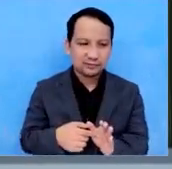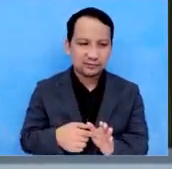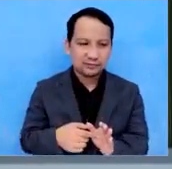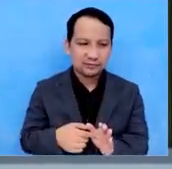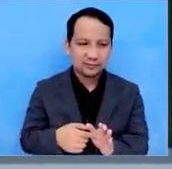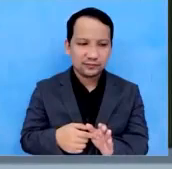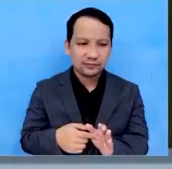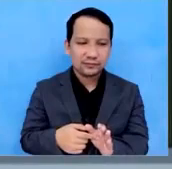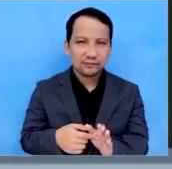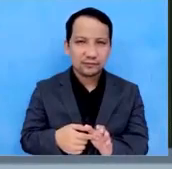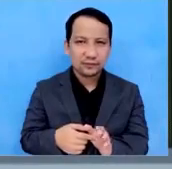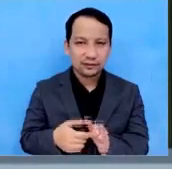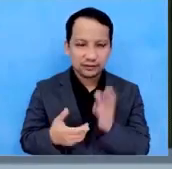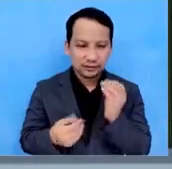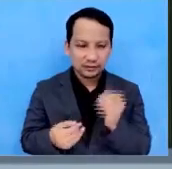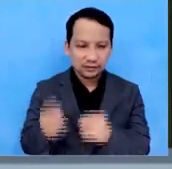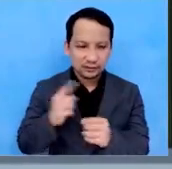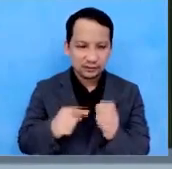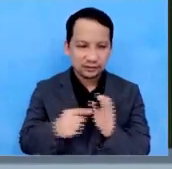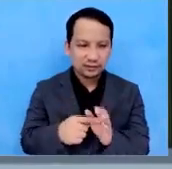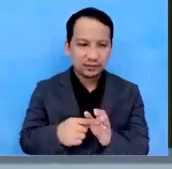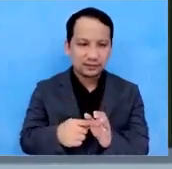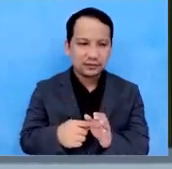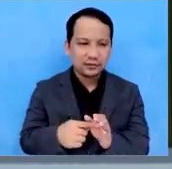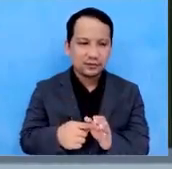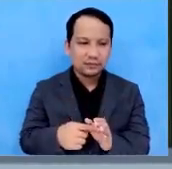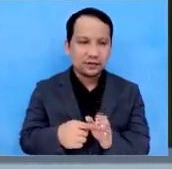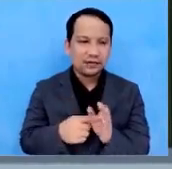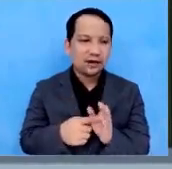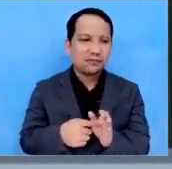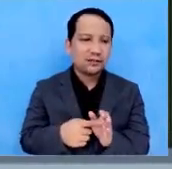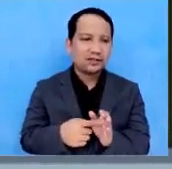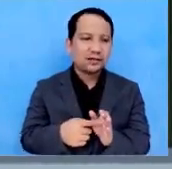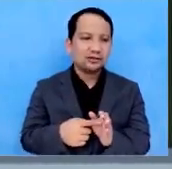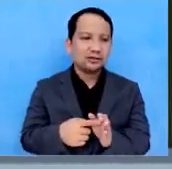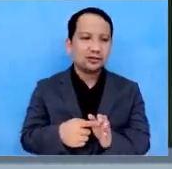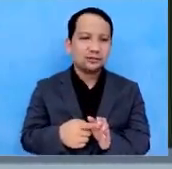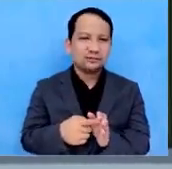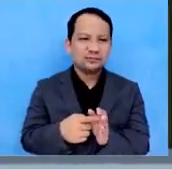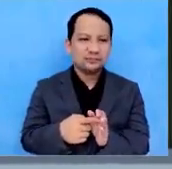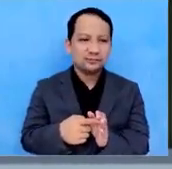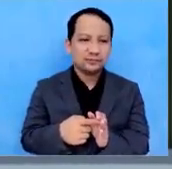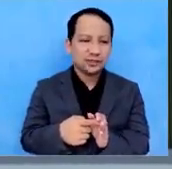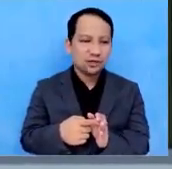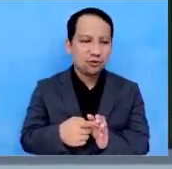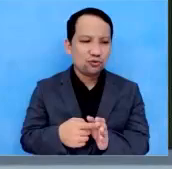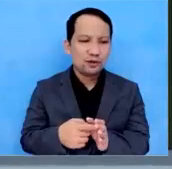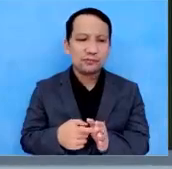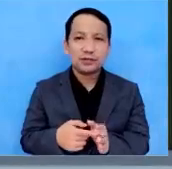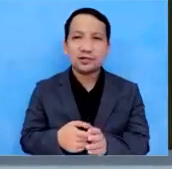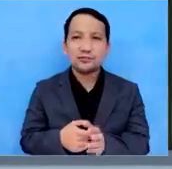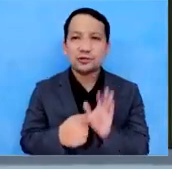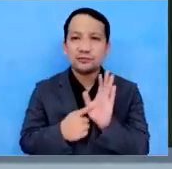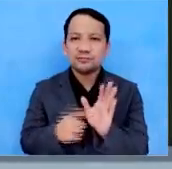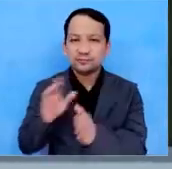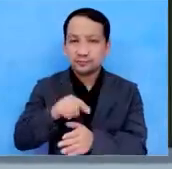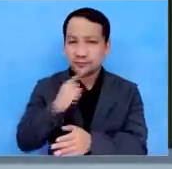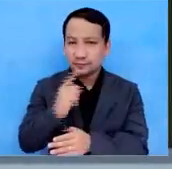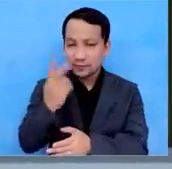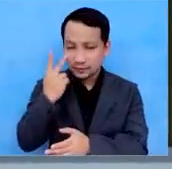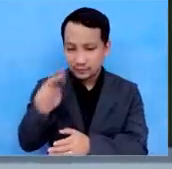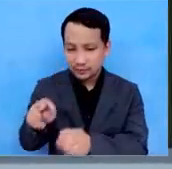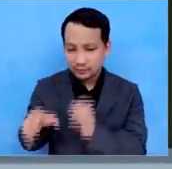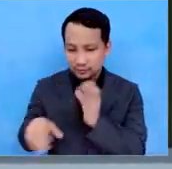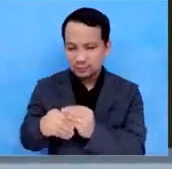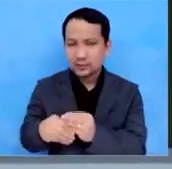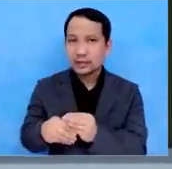ng mga acting jobs po. So yun, nagustuhan ko sila both. And right now po, kung papipiliin ako both, siguro.